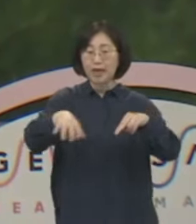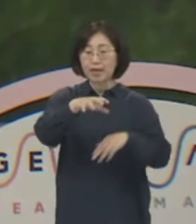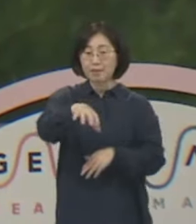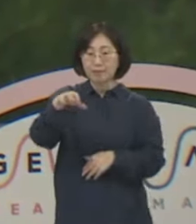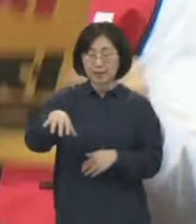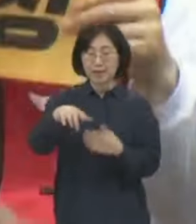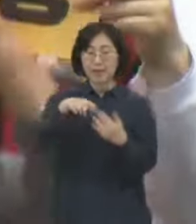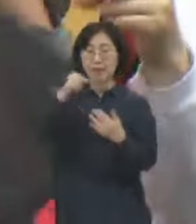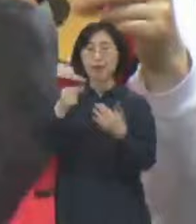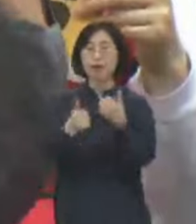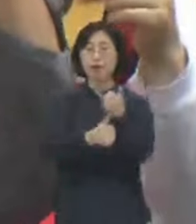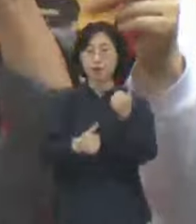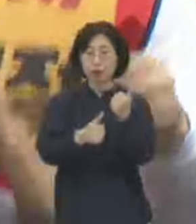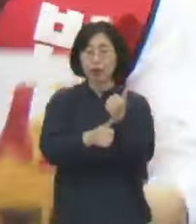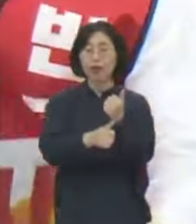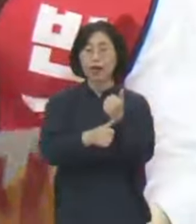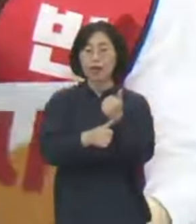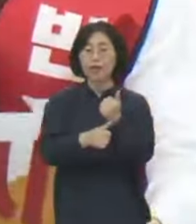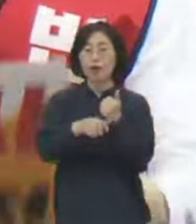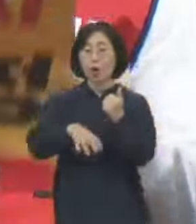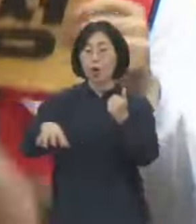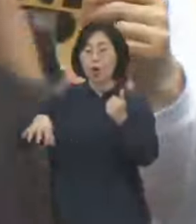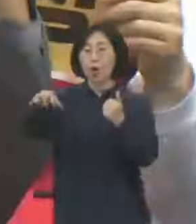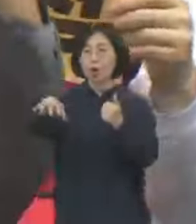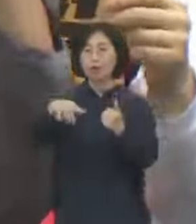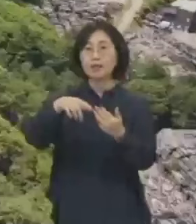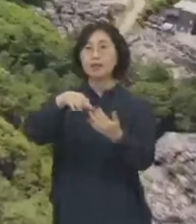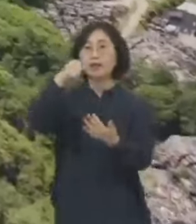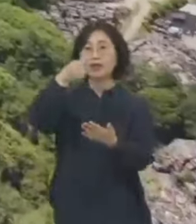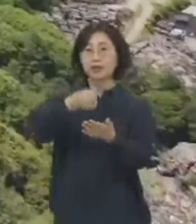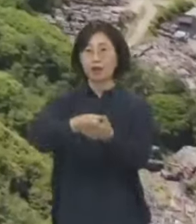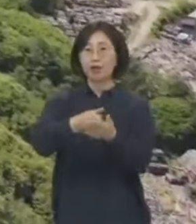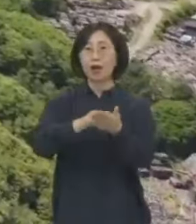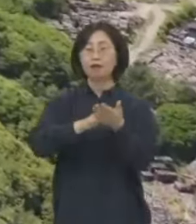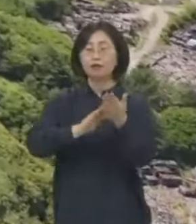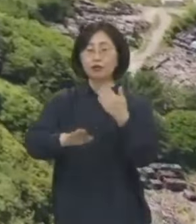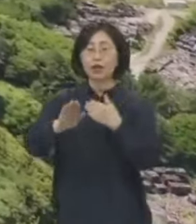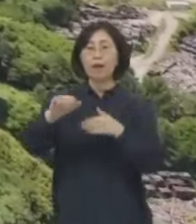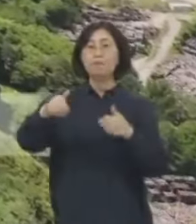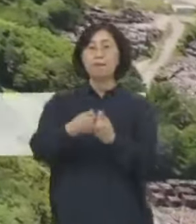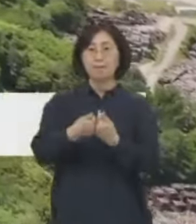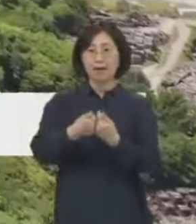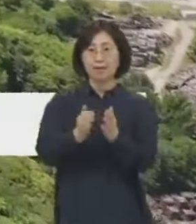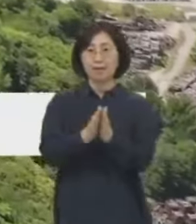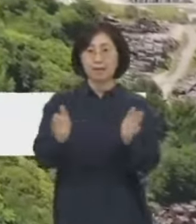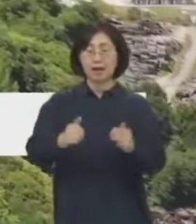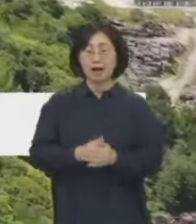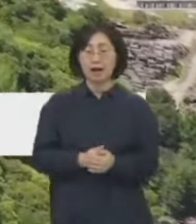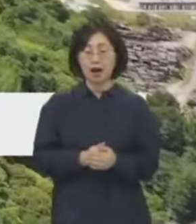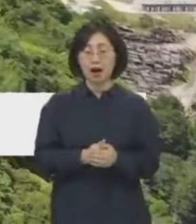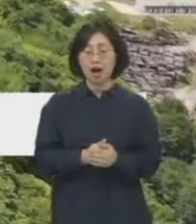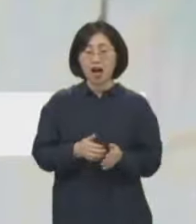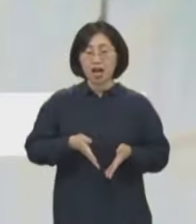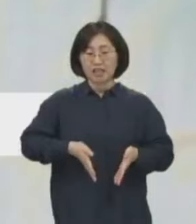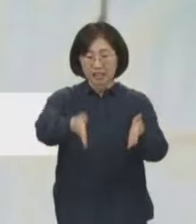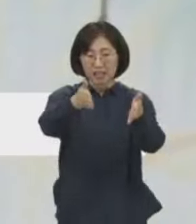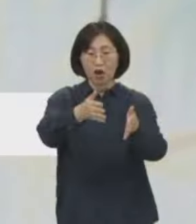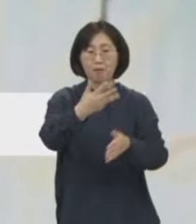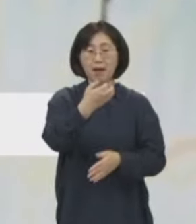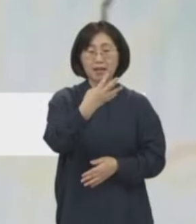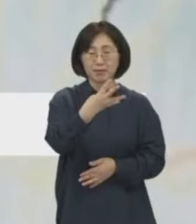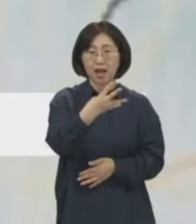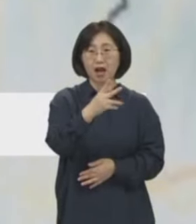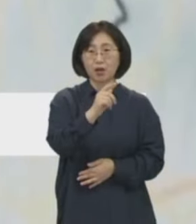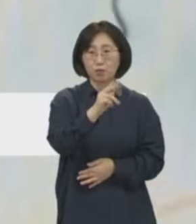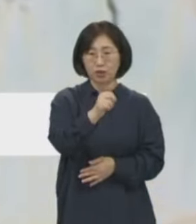거쳐 경유 구간을 결정하면서 반발이 시작됐습니다 106km 결정된 노선이 직선거리 84km 보다